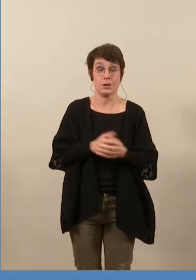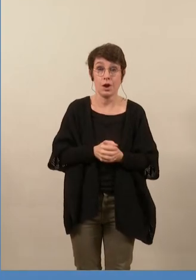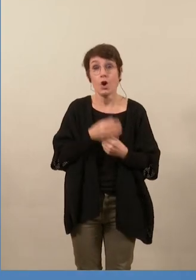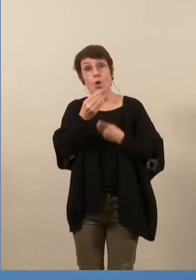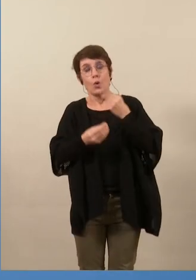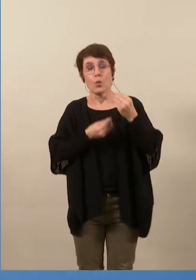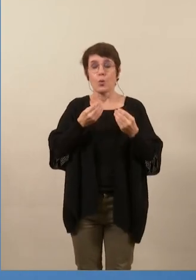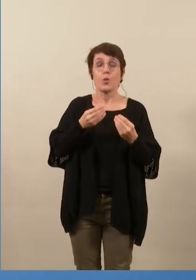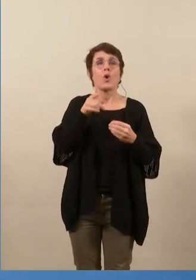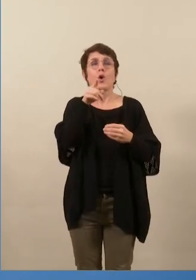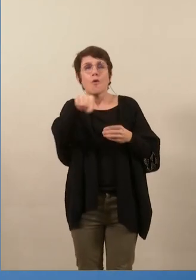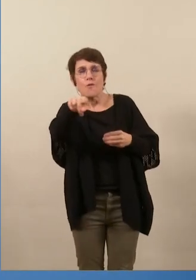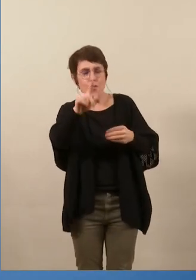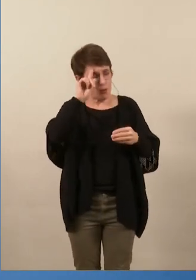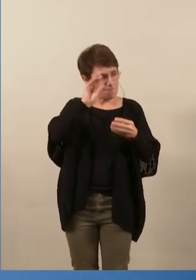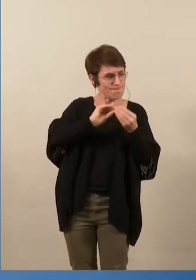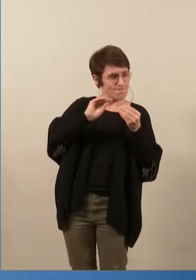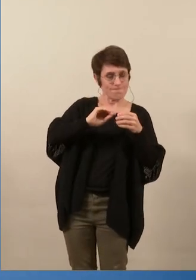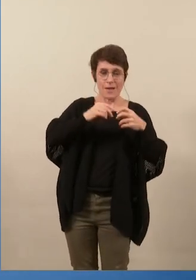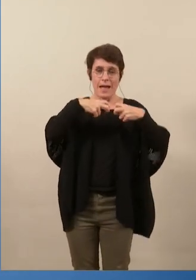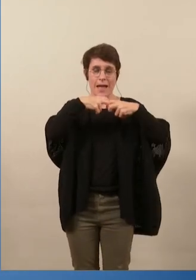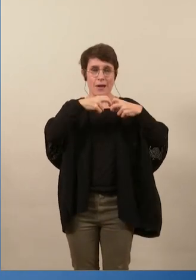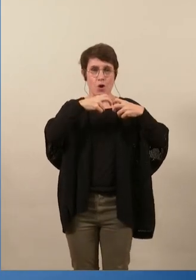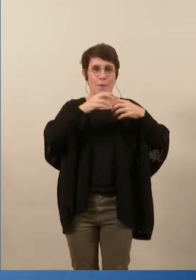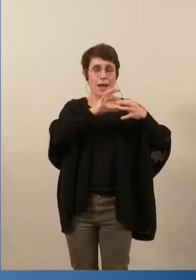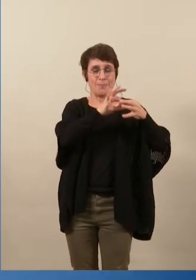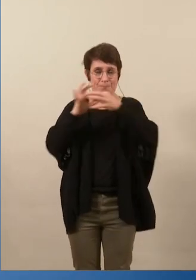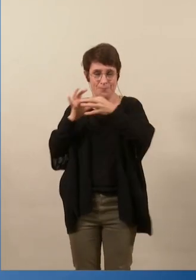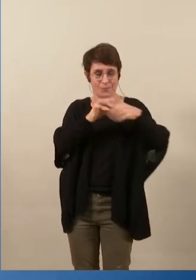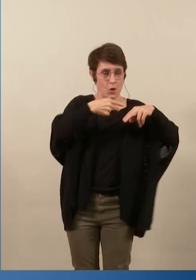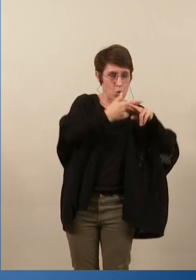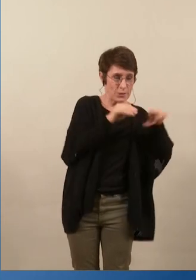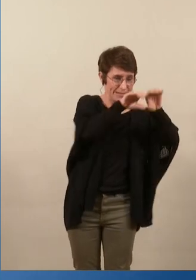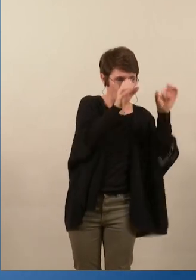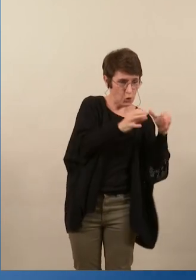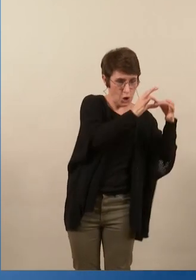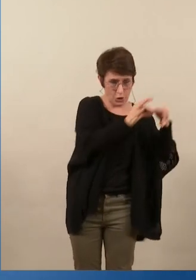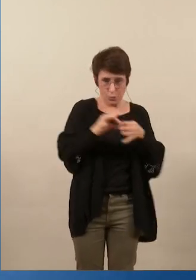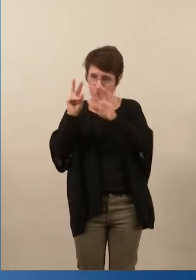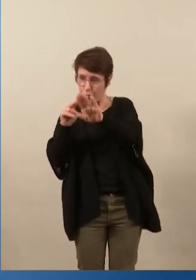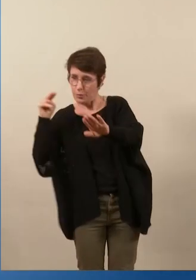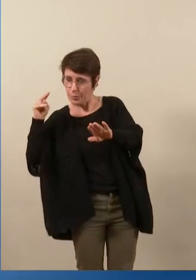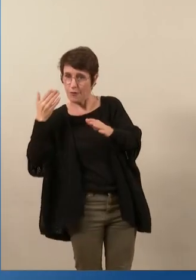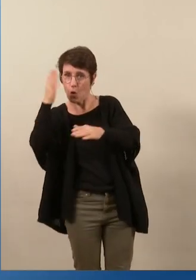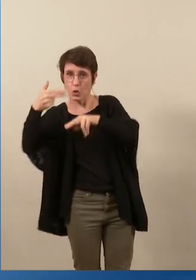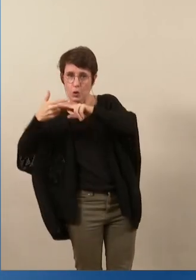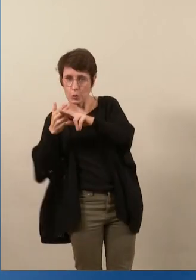sur l'articulation de l'outil donut avec d'autres approches développées en parallèle à la ville de